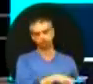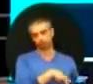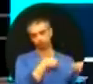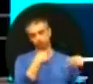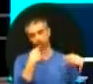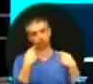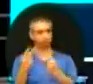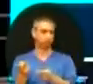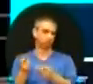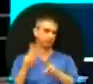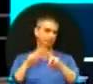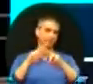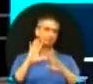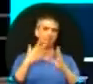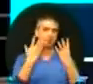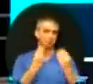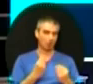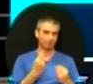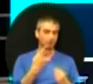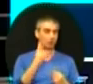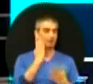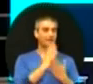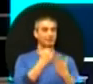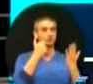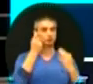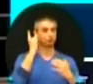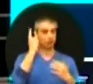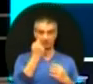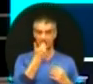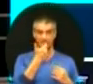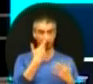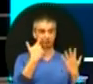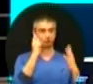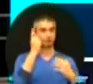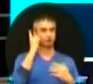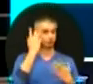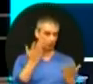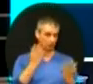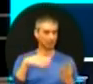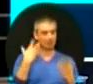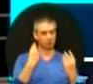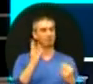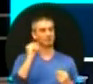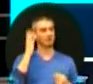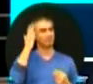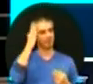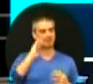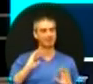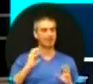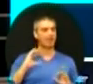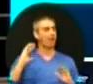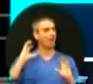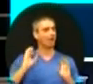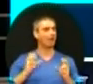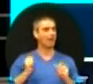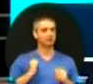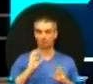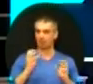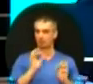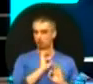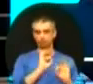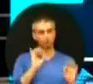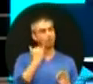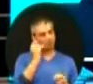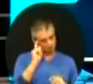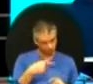אתרה ליושנה, ומה שטוב כבר יותר מ-60 שנה, כמעט 70 שנה, יהיה טוב גם בעתיד. גלי צהל היא תחנה מצוינת.